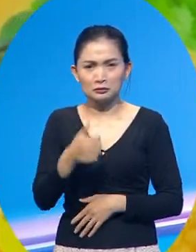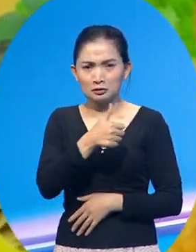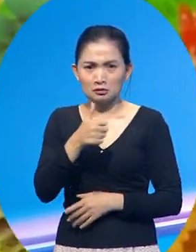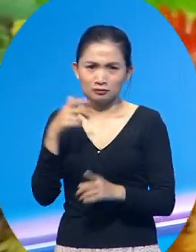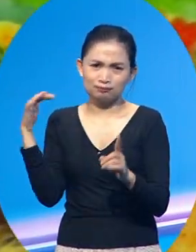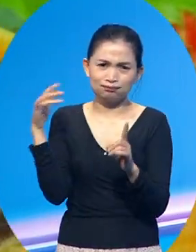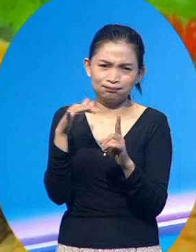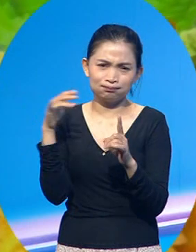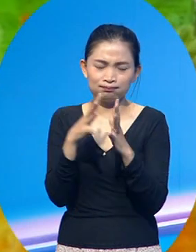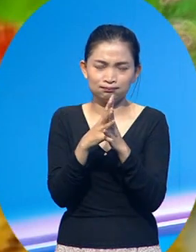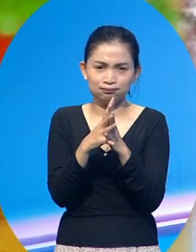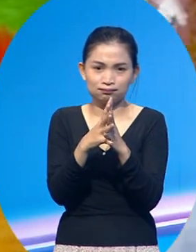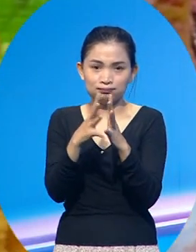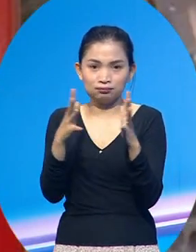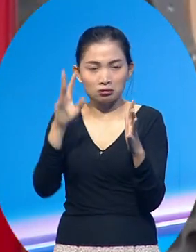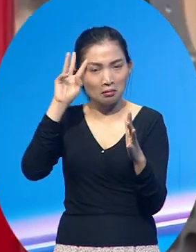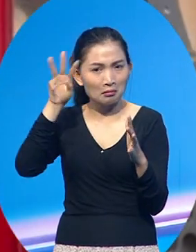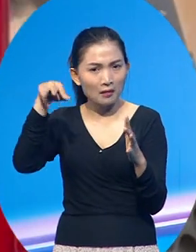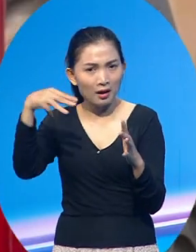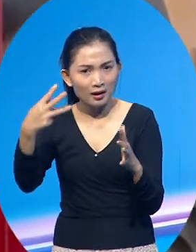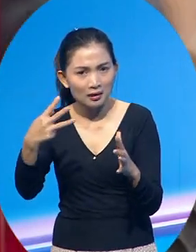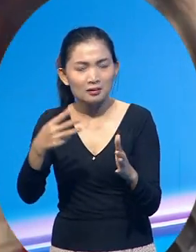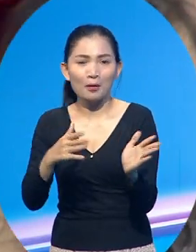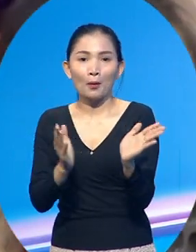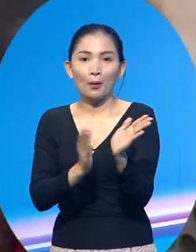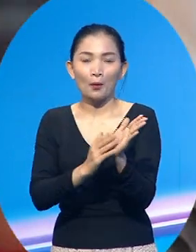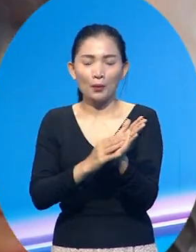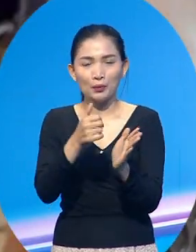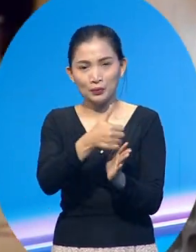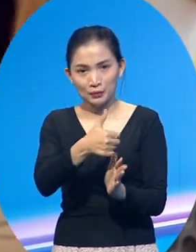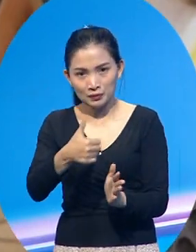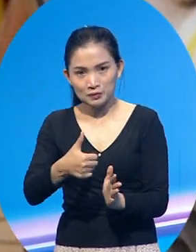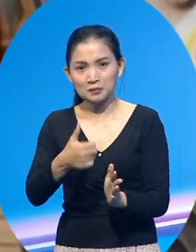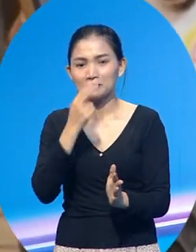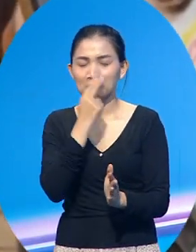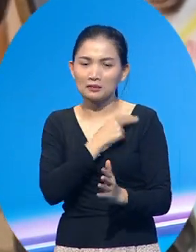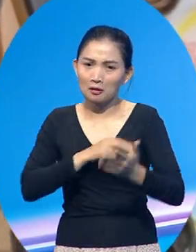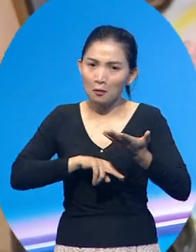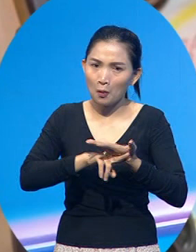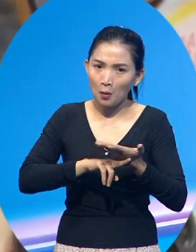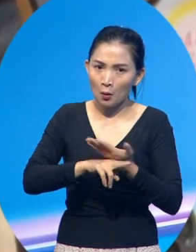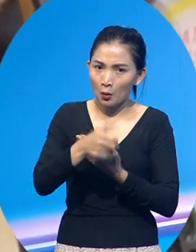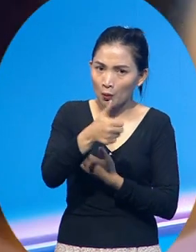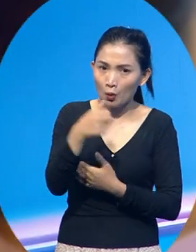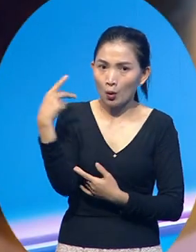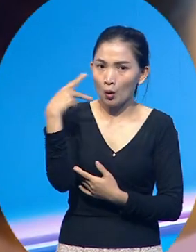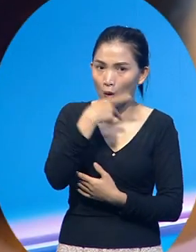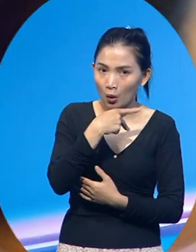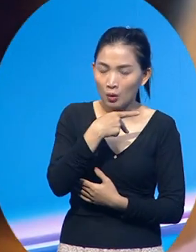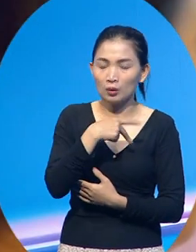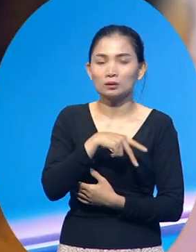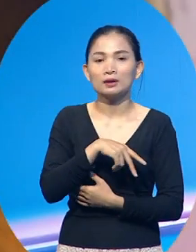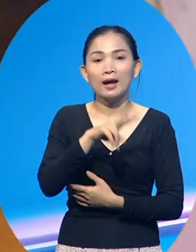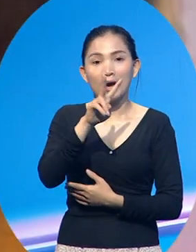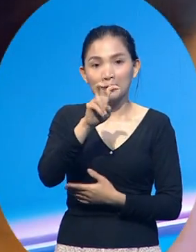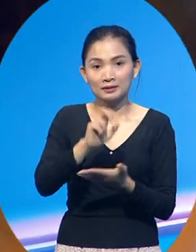đây là dịp để ghi nhận tôn vinh các nghệ nhân đầu bếp có nhiều đóng góp, cống hiến cho nền ẩm thực Việt Nam nhân ngày Đầu bếp Thế giới 20 tháng 10. Năm nay, lễ